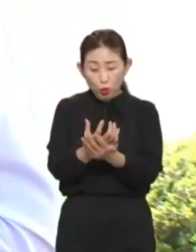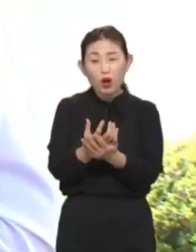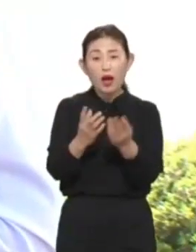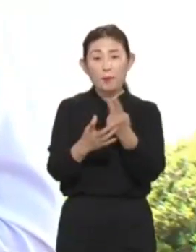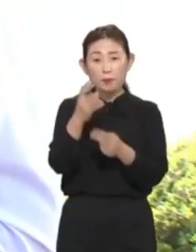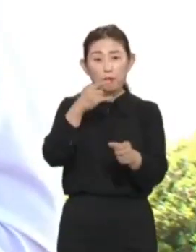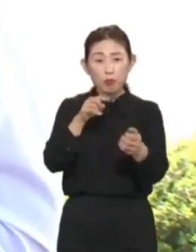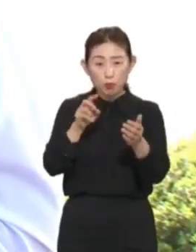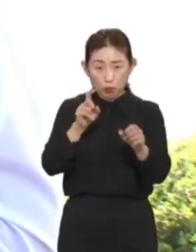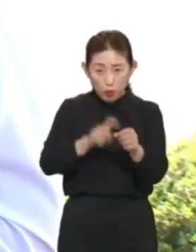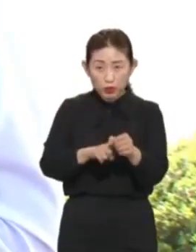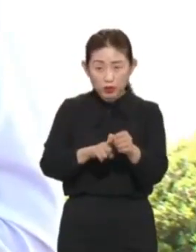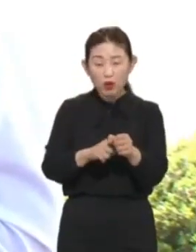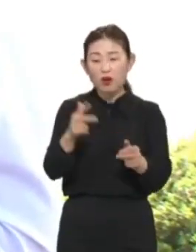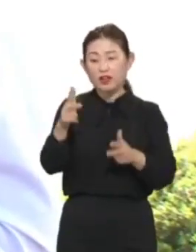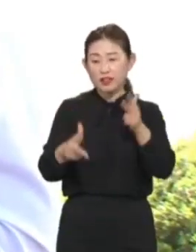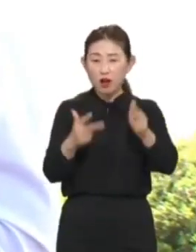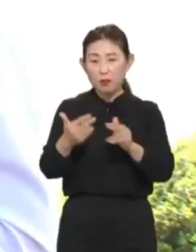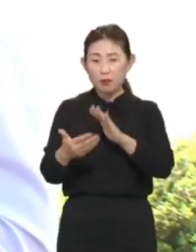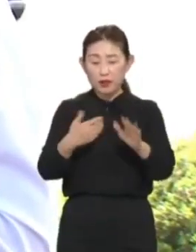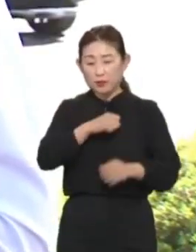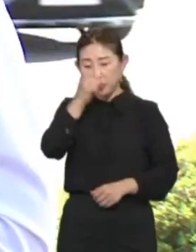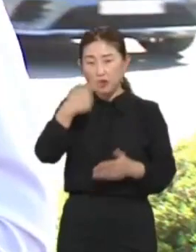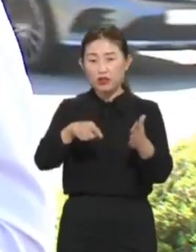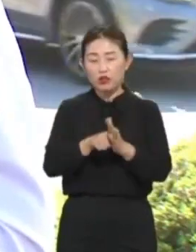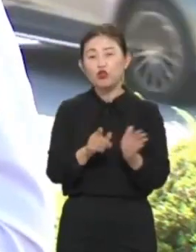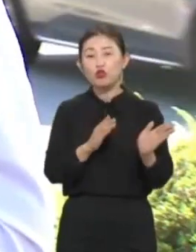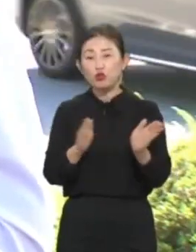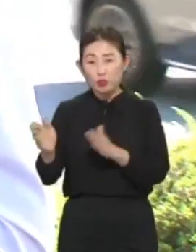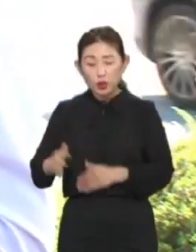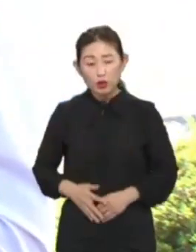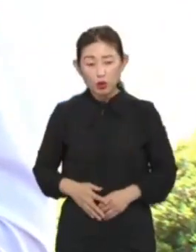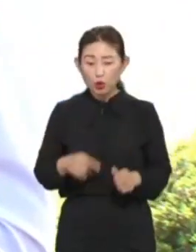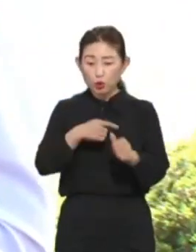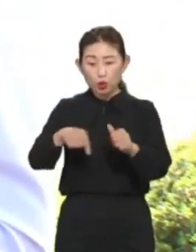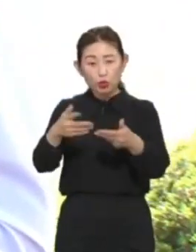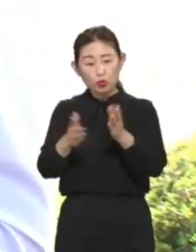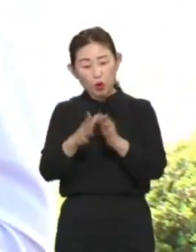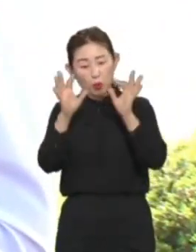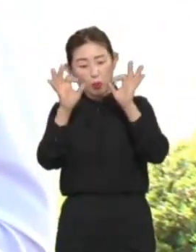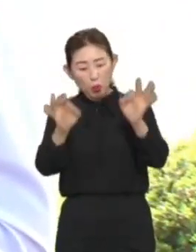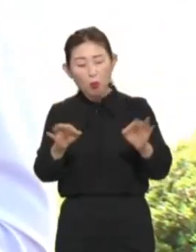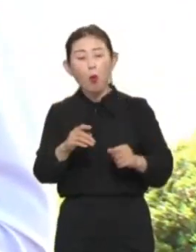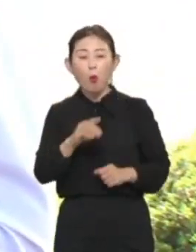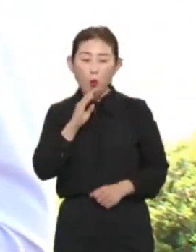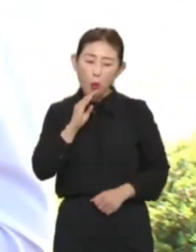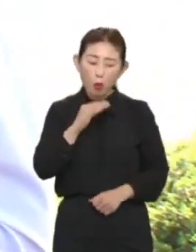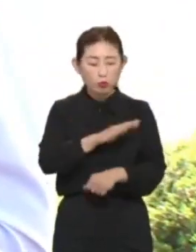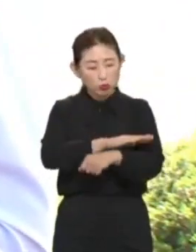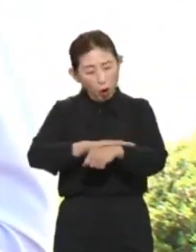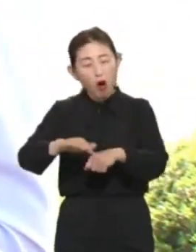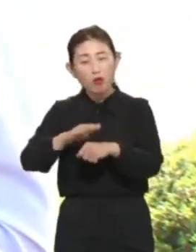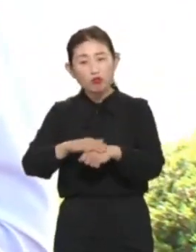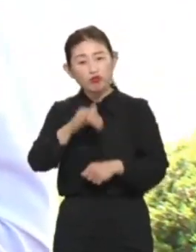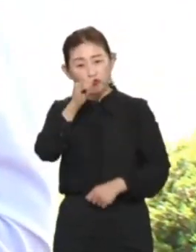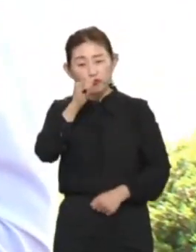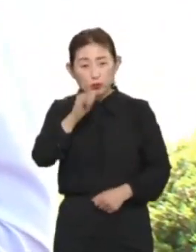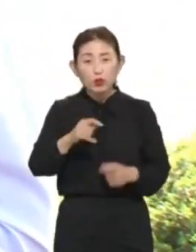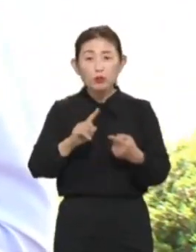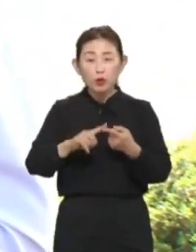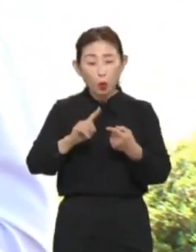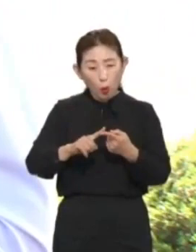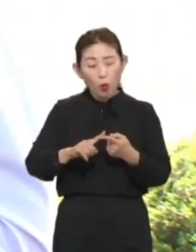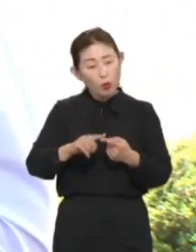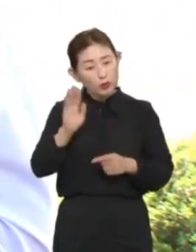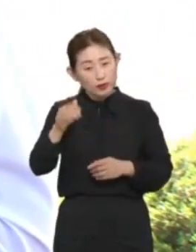사업에 선정되기 위한 준비를 일찍부터 시작했고 교육계에서 글로컬 대학 30사업 준비 과정의 모범 사례로 언급될 정도로